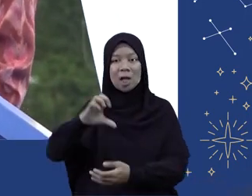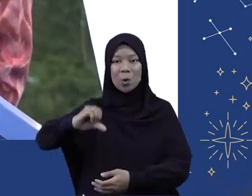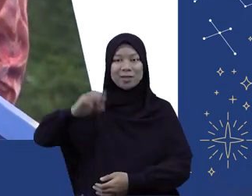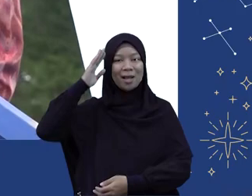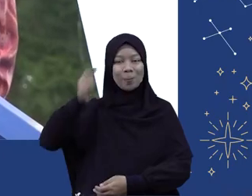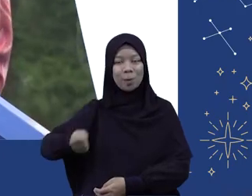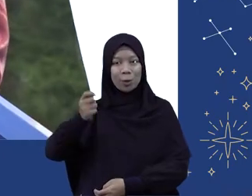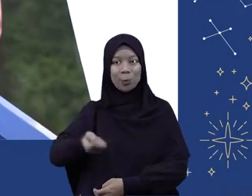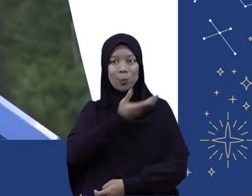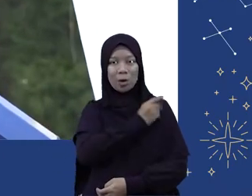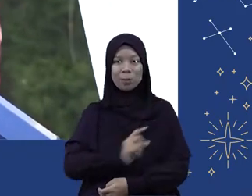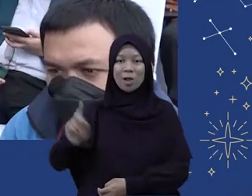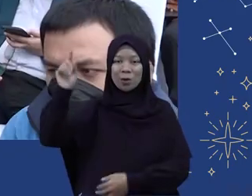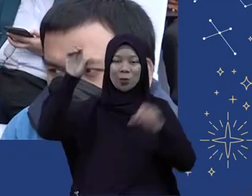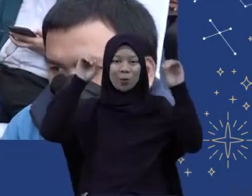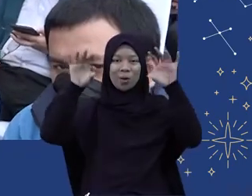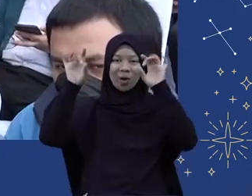warahmatullahi wabarakatuh